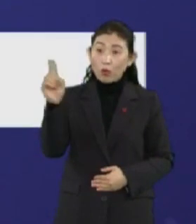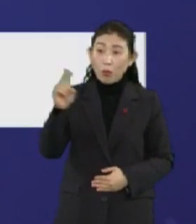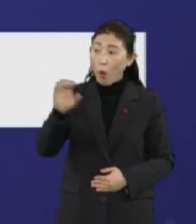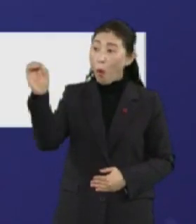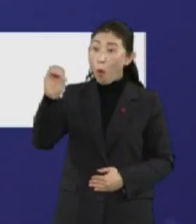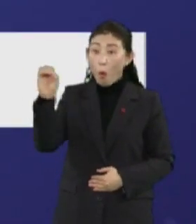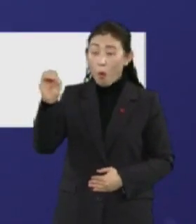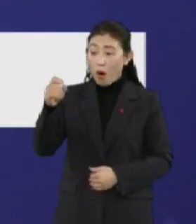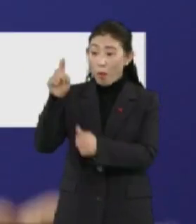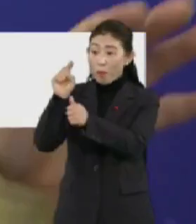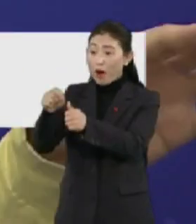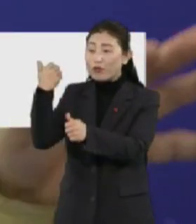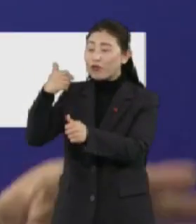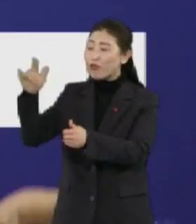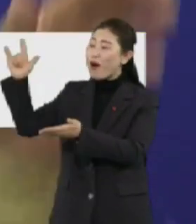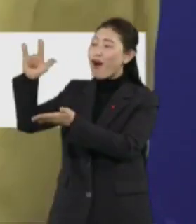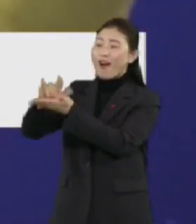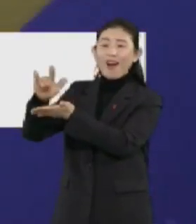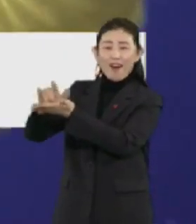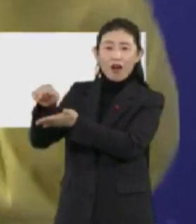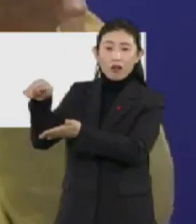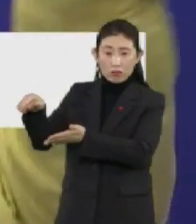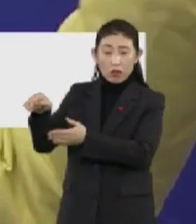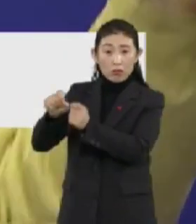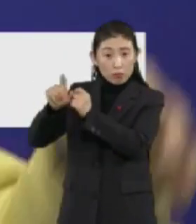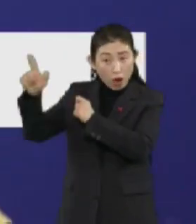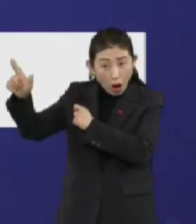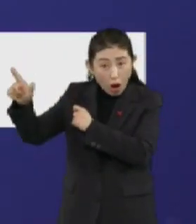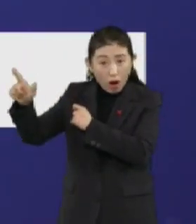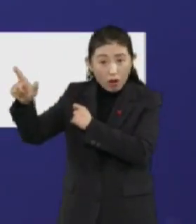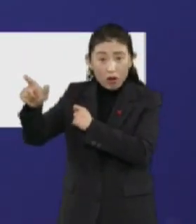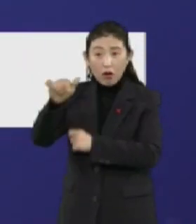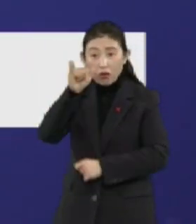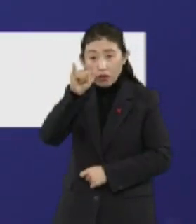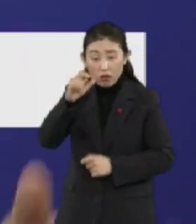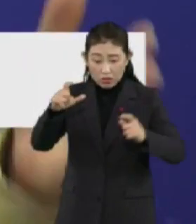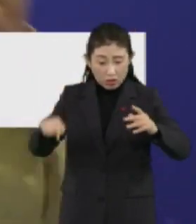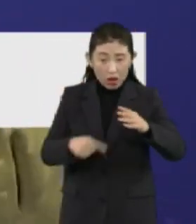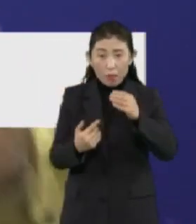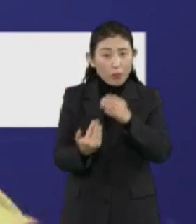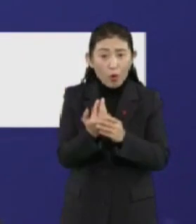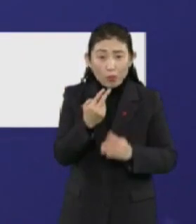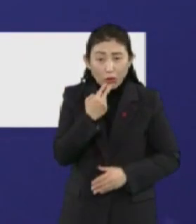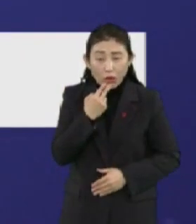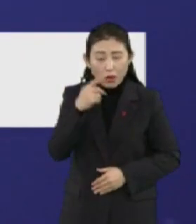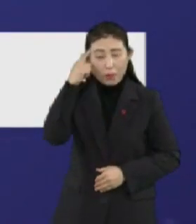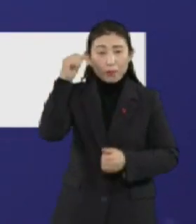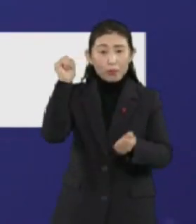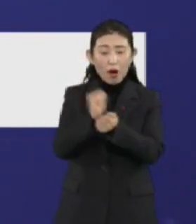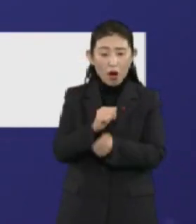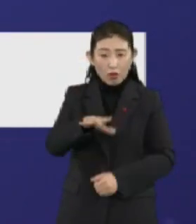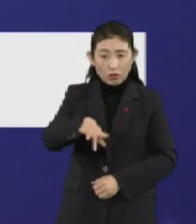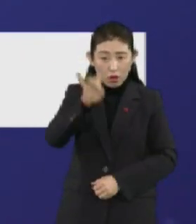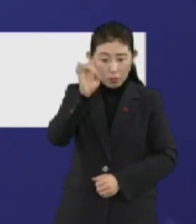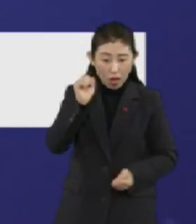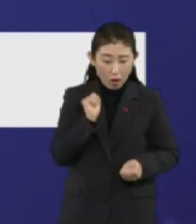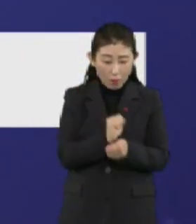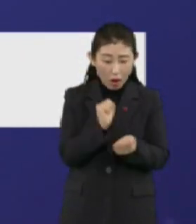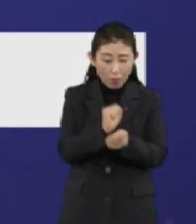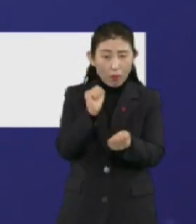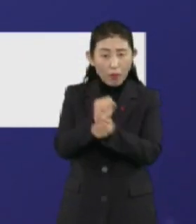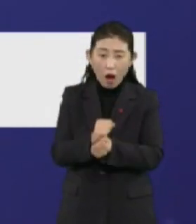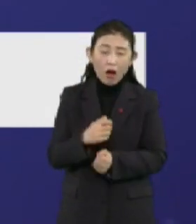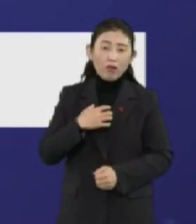환자는 외국에서 오다거나 어떤 개별적으로 다른 지역 접촉을 통해서 이렇게 됐는데 이번에는 어떤 집단적으로 나와서 상당히